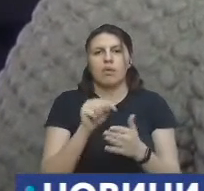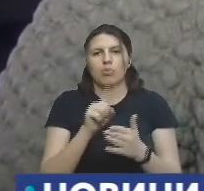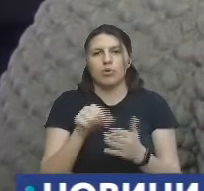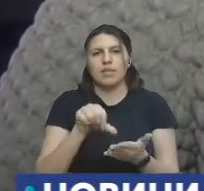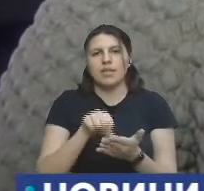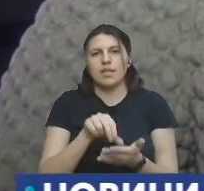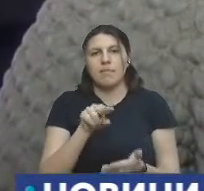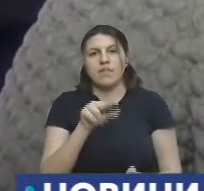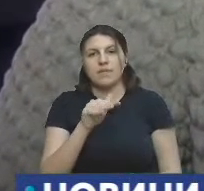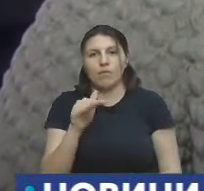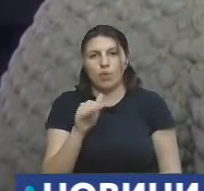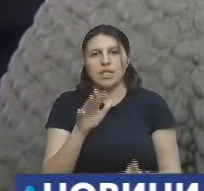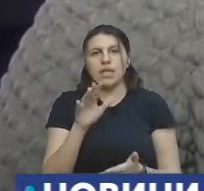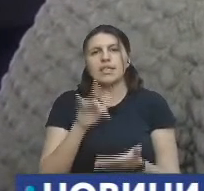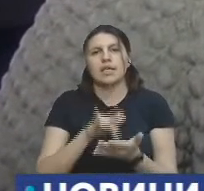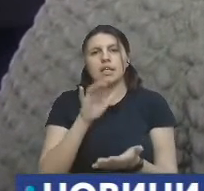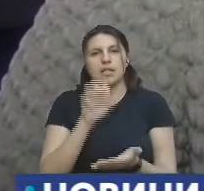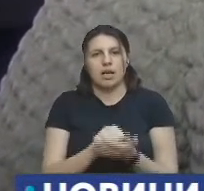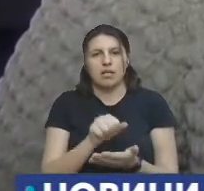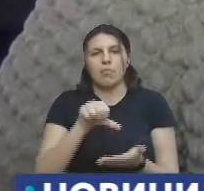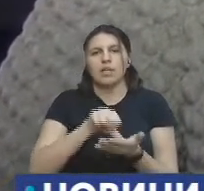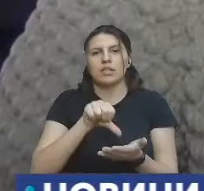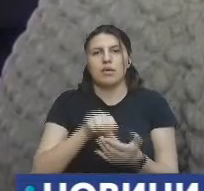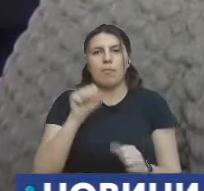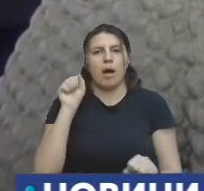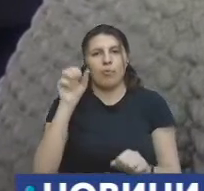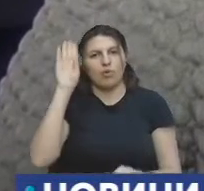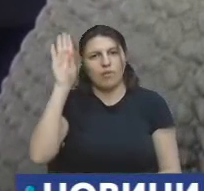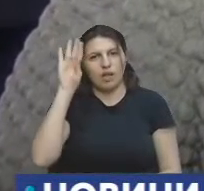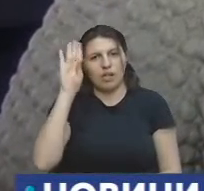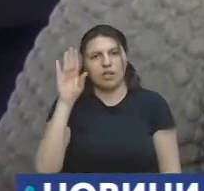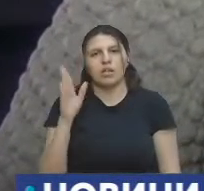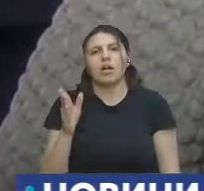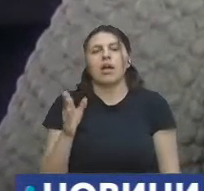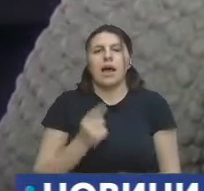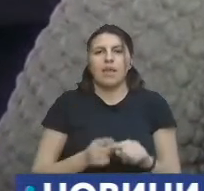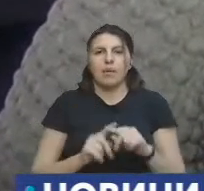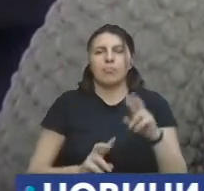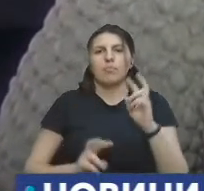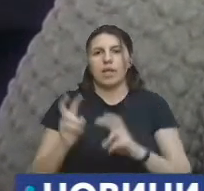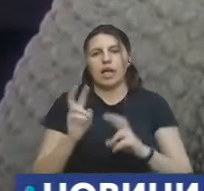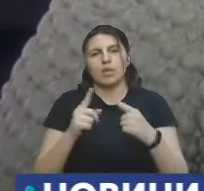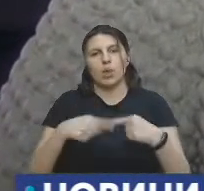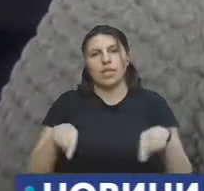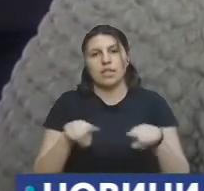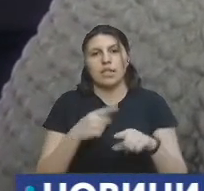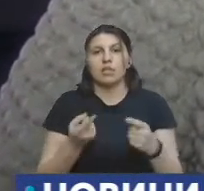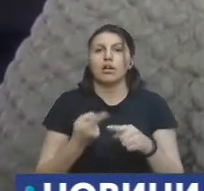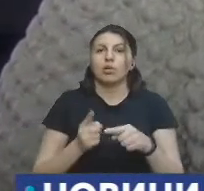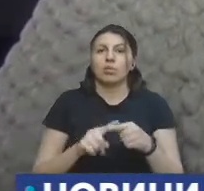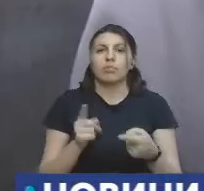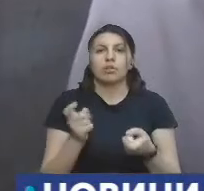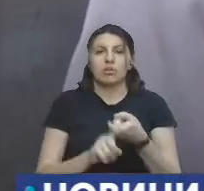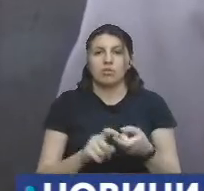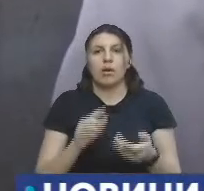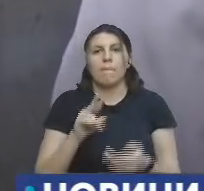пенсионного фонда, центра занятости, представители Бахмут-Воды и Умвель-Бахмут. Это предприятия и организации, с которыми у нас заключены